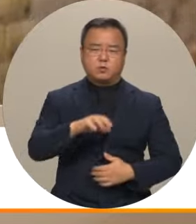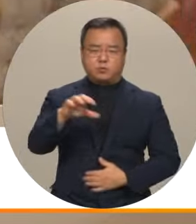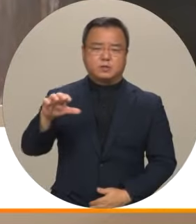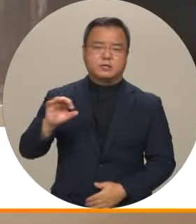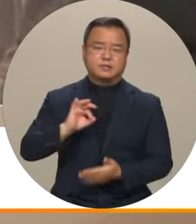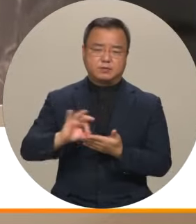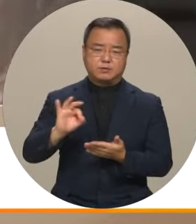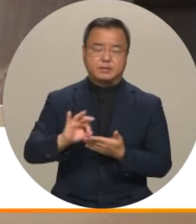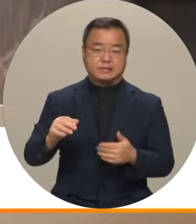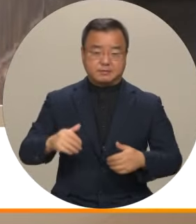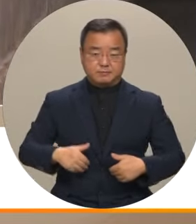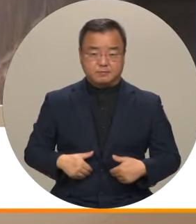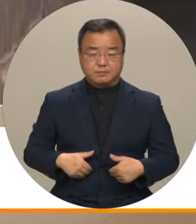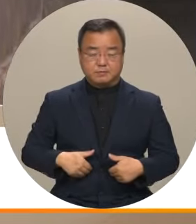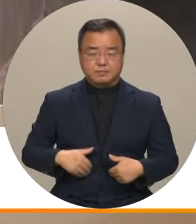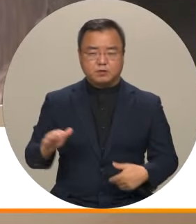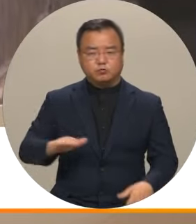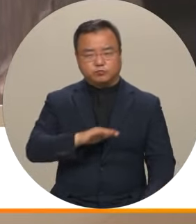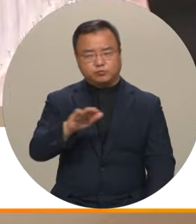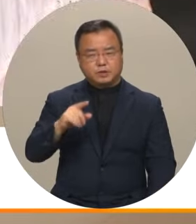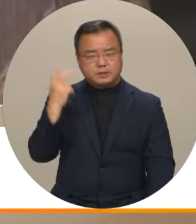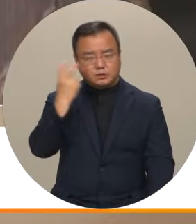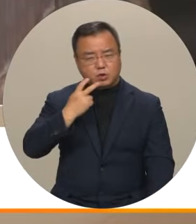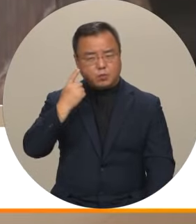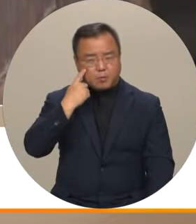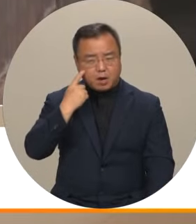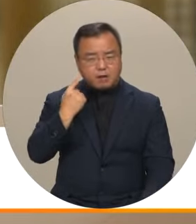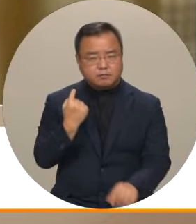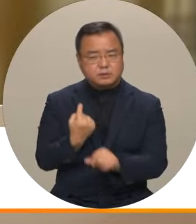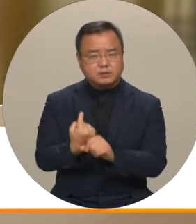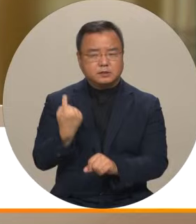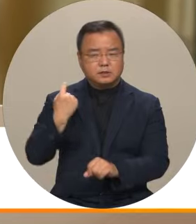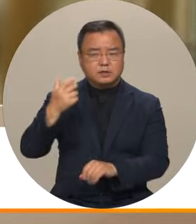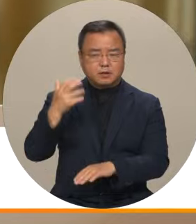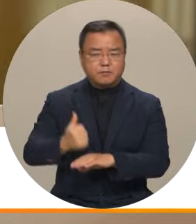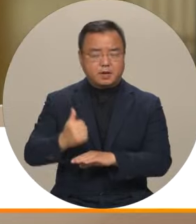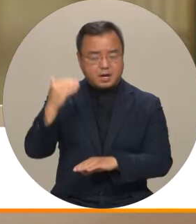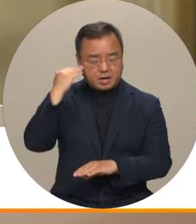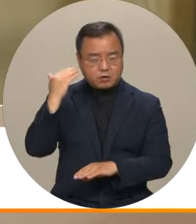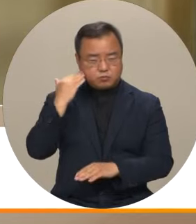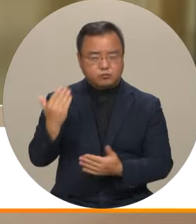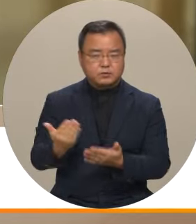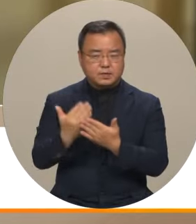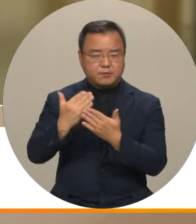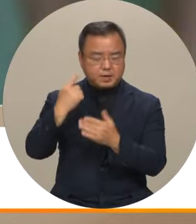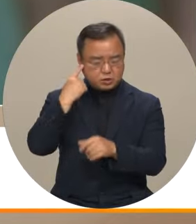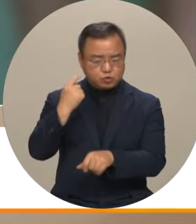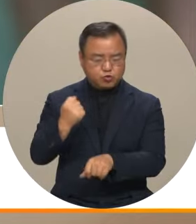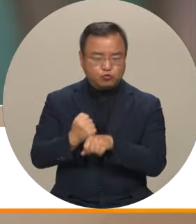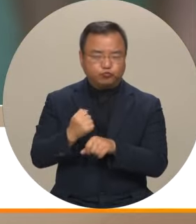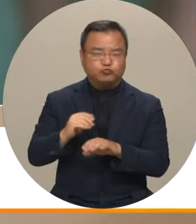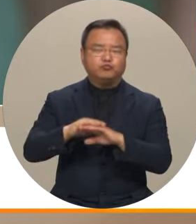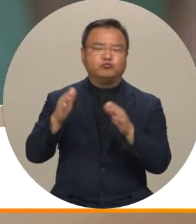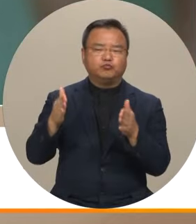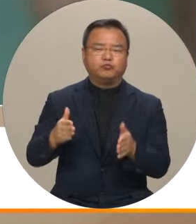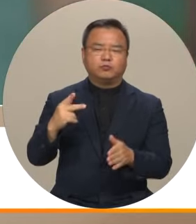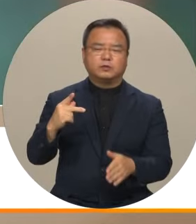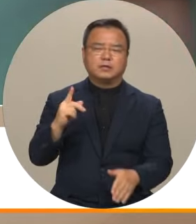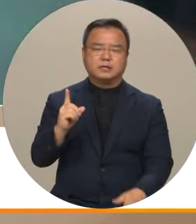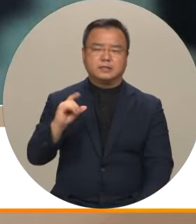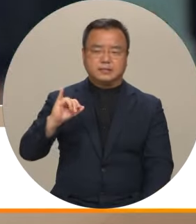유의깊게 보다가 아 한 작년 말인가요이 한국 개발 연구원 KDI 보고소 연구 논문에 제